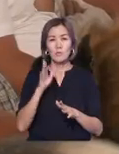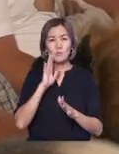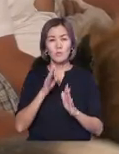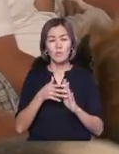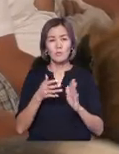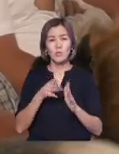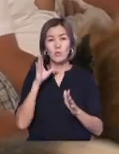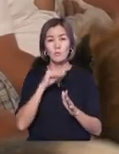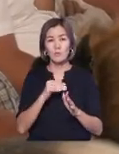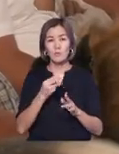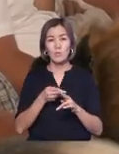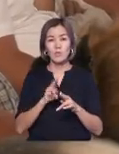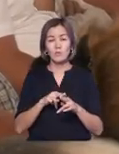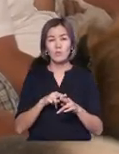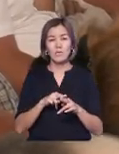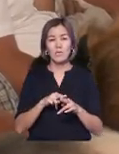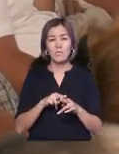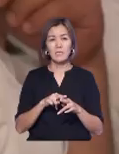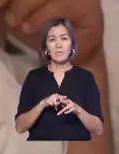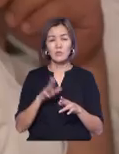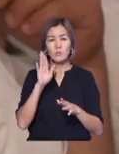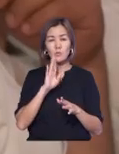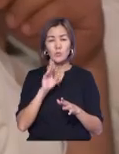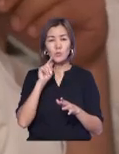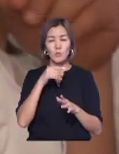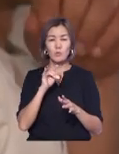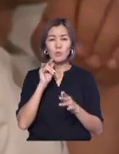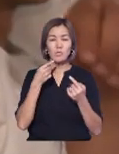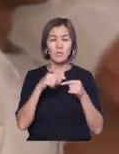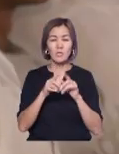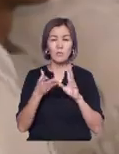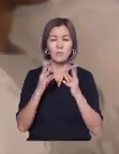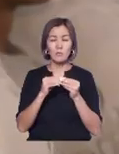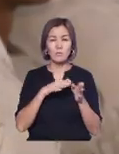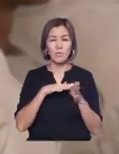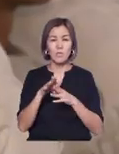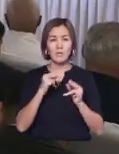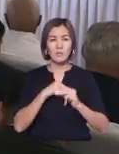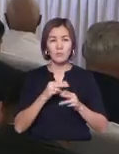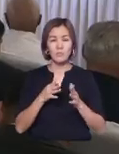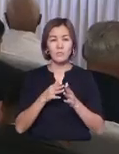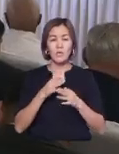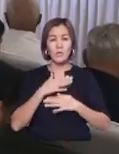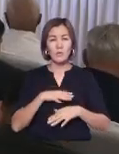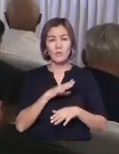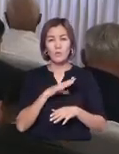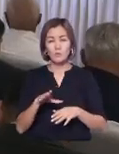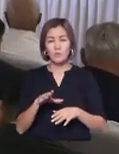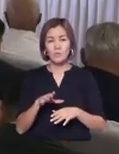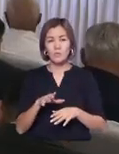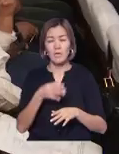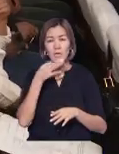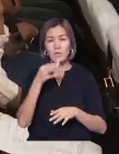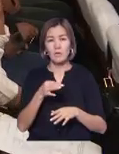туындауы мүмкін. Ал Қарадала төсінде су үнемдеу технологиясын енгізу бойынша атқарылған жұмыстар көңіл көншітпейді. Аудан